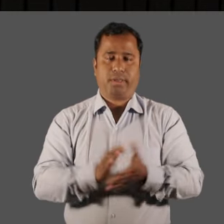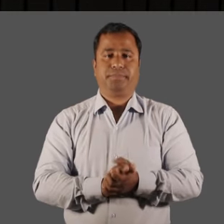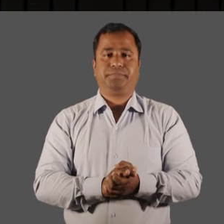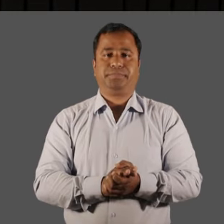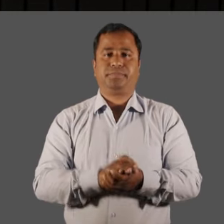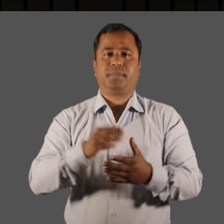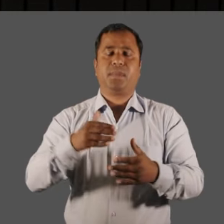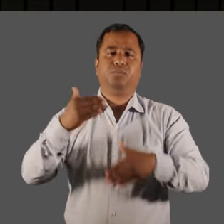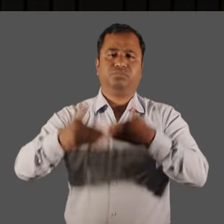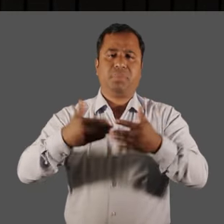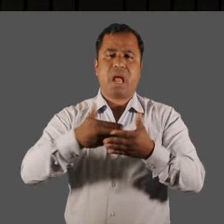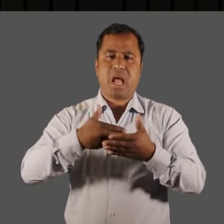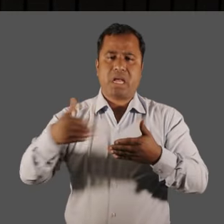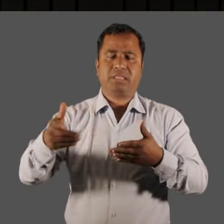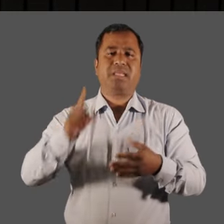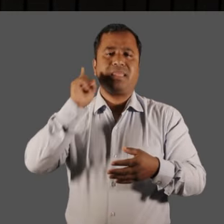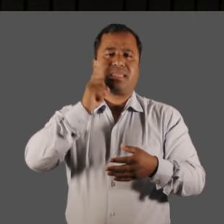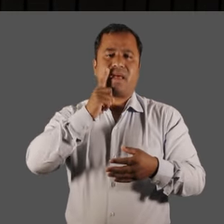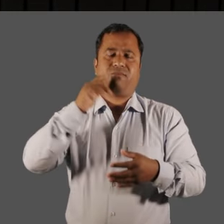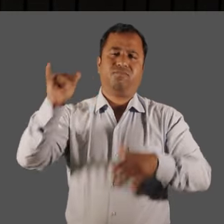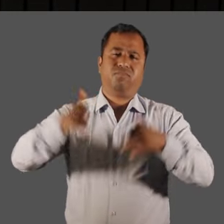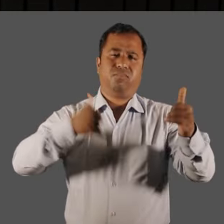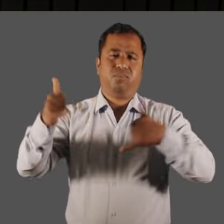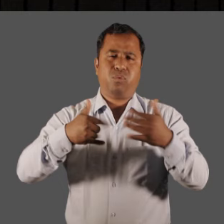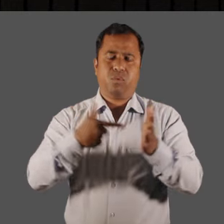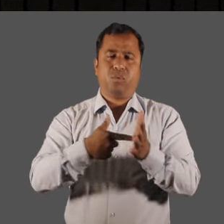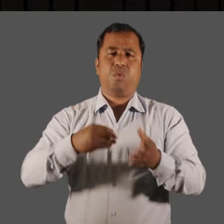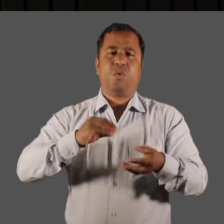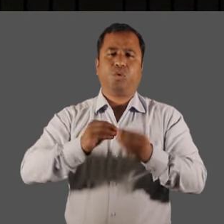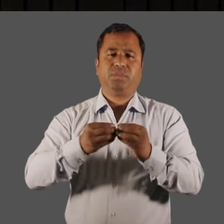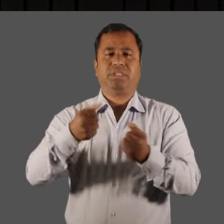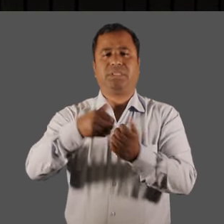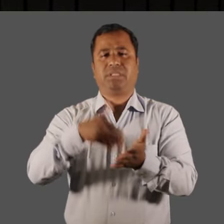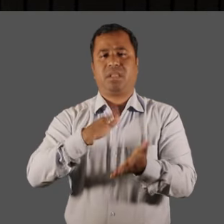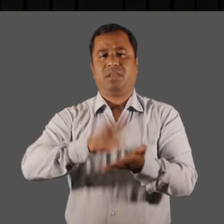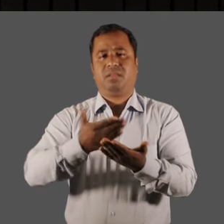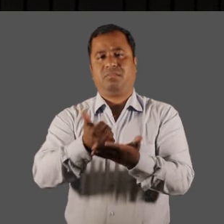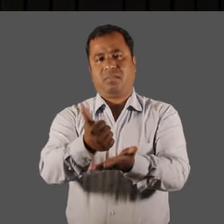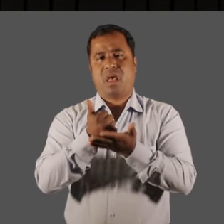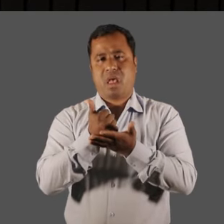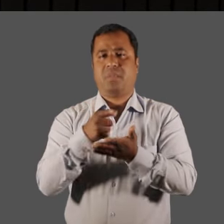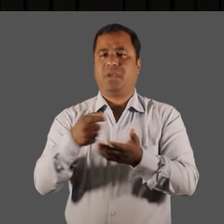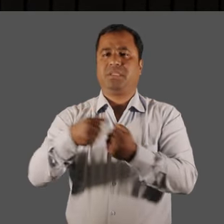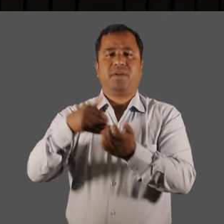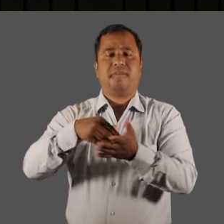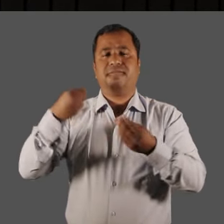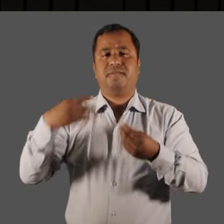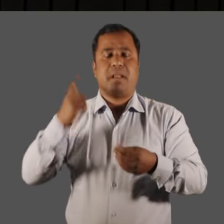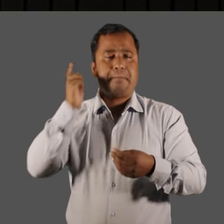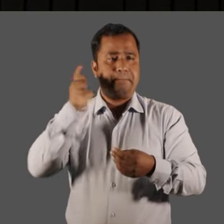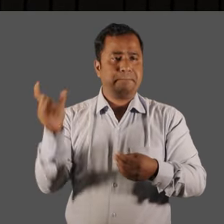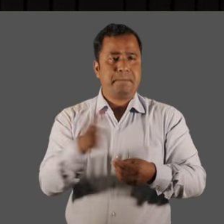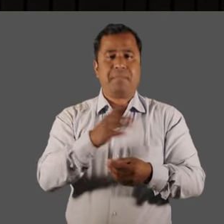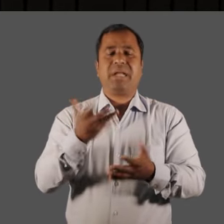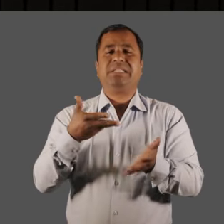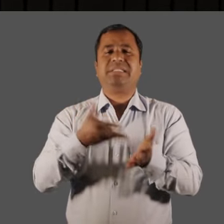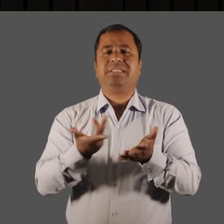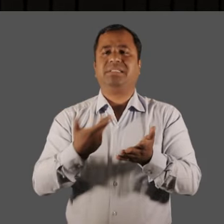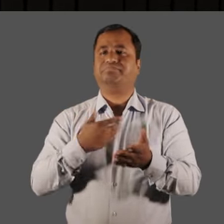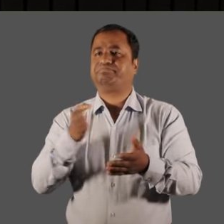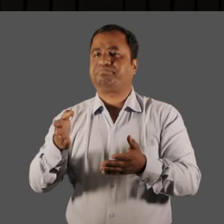এরকম প্রতিদিনই আসলে আমরা ফোন পাই, প্রতিদিনই আমাদের কাছে আসে যে আমার অমুক জায়গায় চাকরিটা হচ্ছে না, বা আমার অমুক জায়গায় যেতে